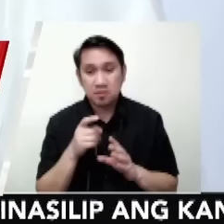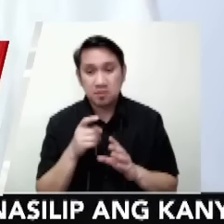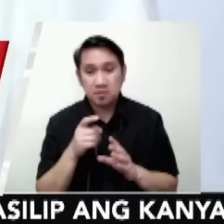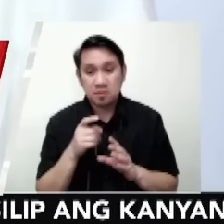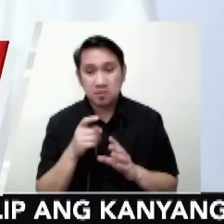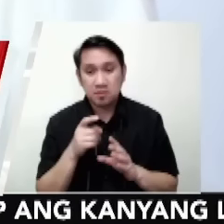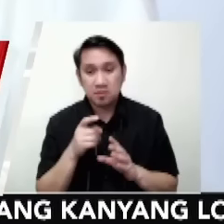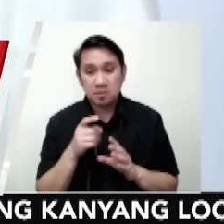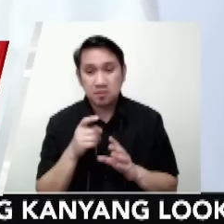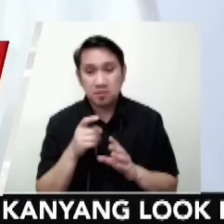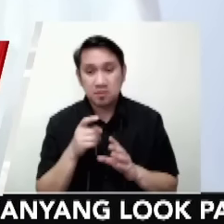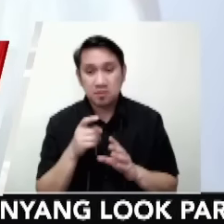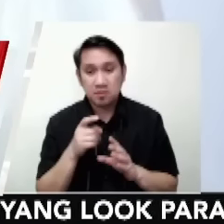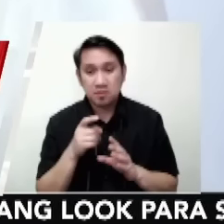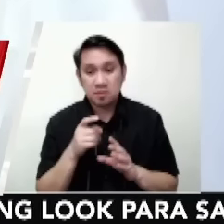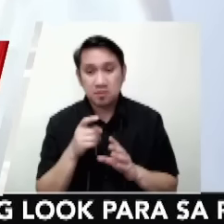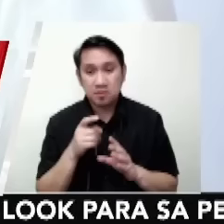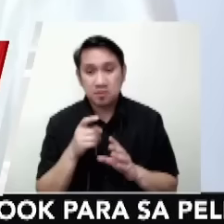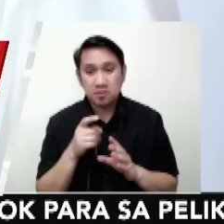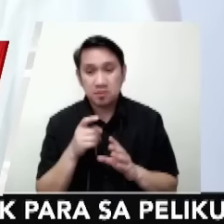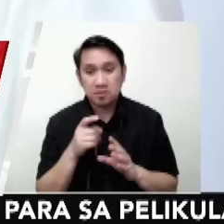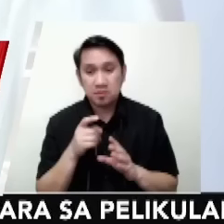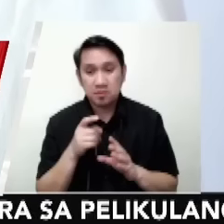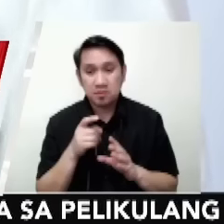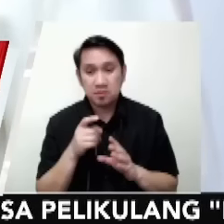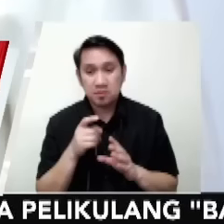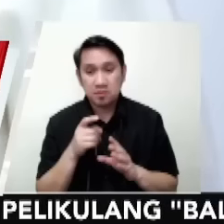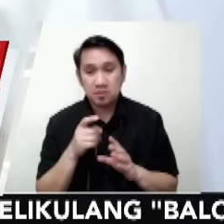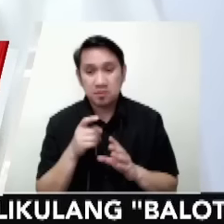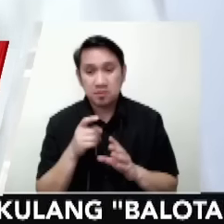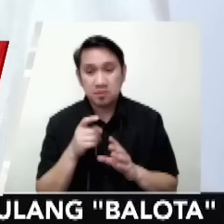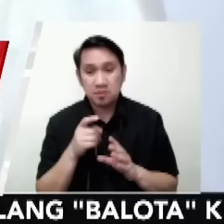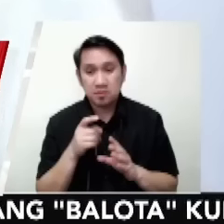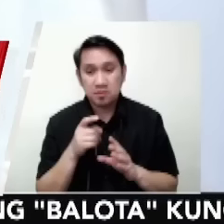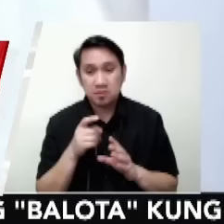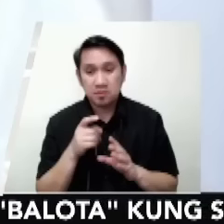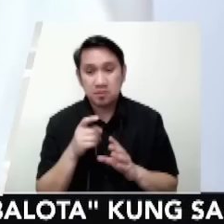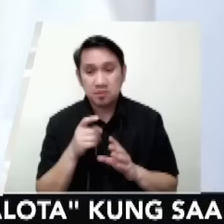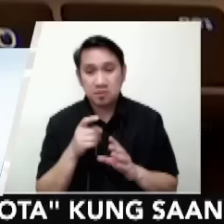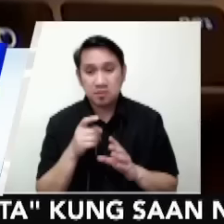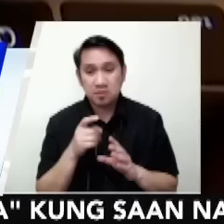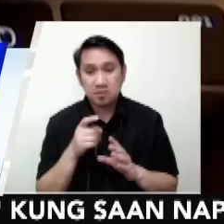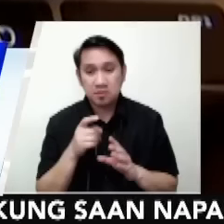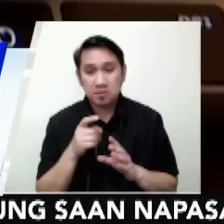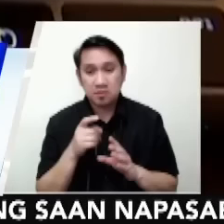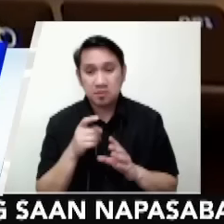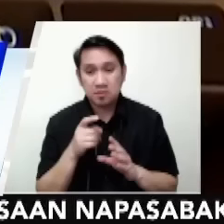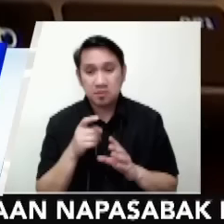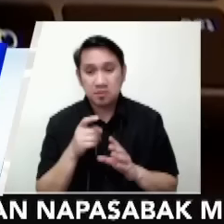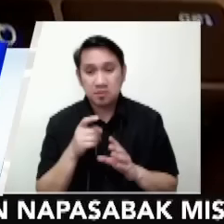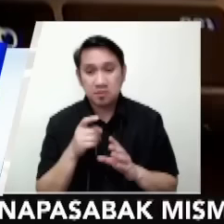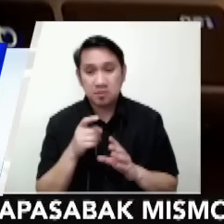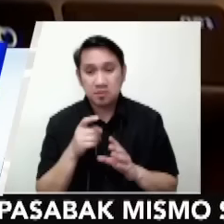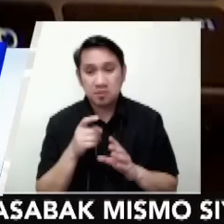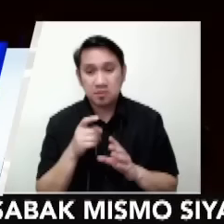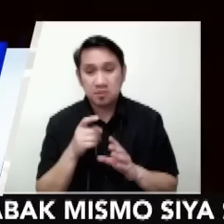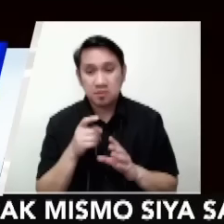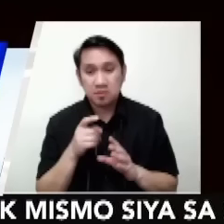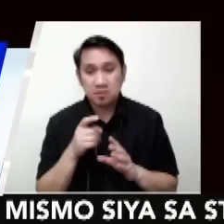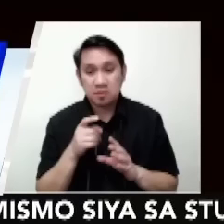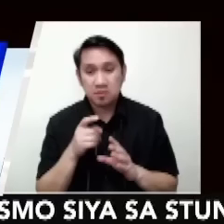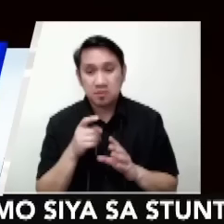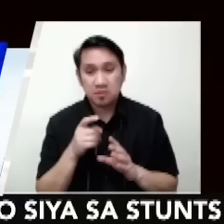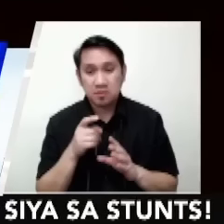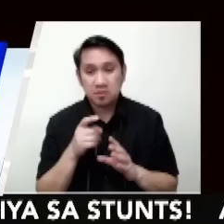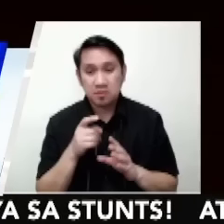Ito ang pupukpukan ko maigi, yung cyber crime. Baka iba sa inyo, naloko na rin. Ang target niya, maging proactive